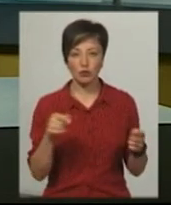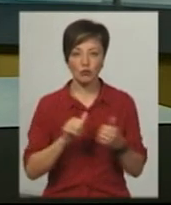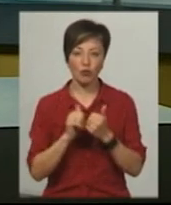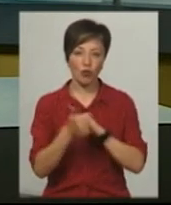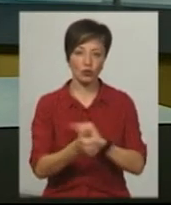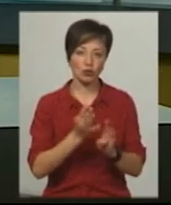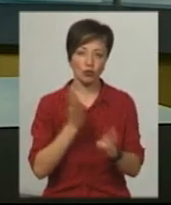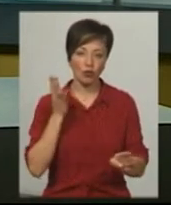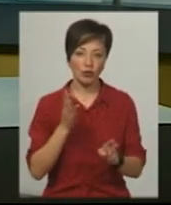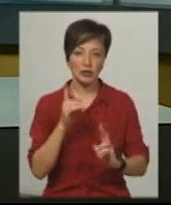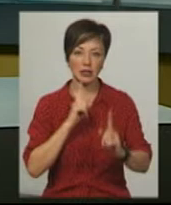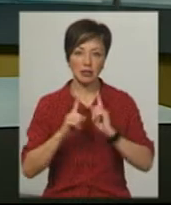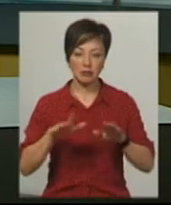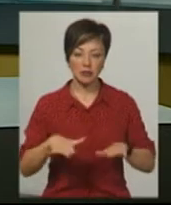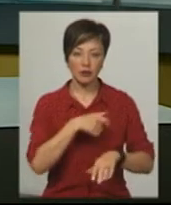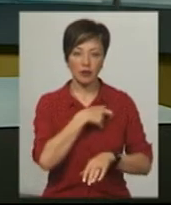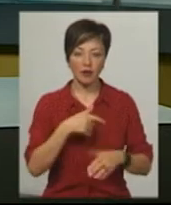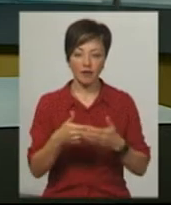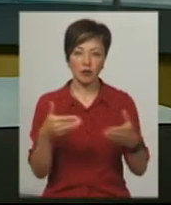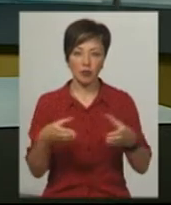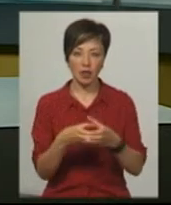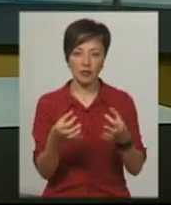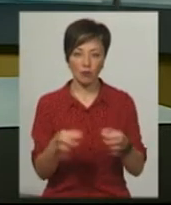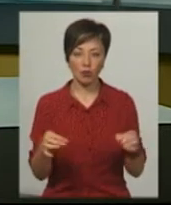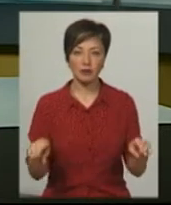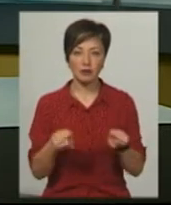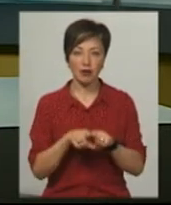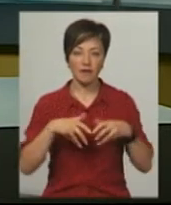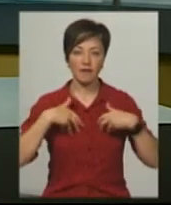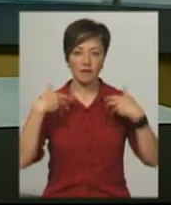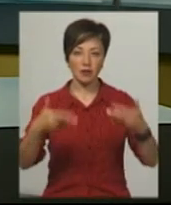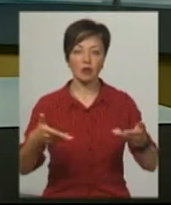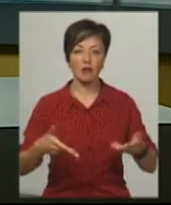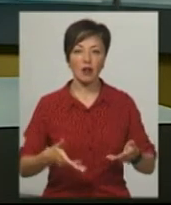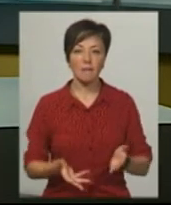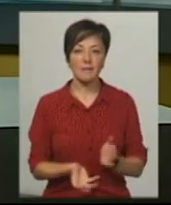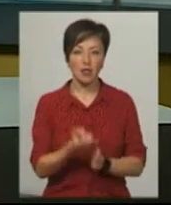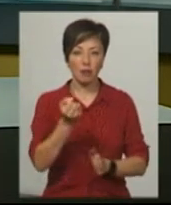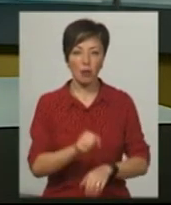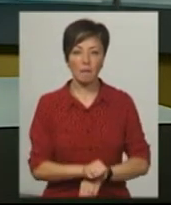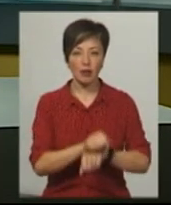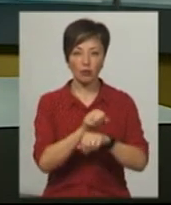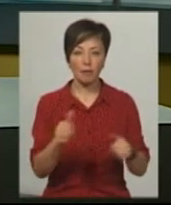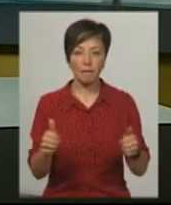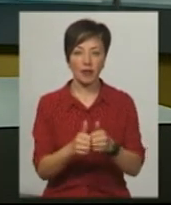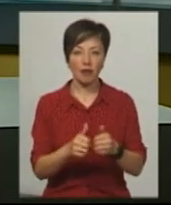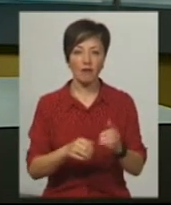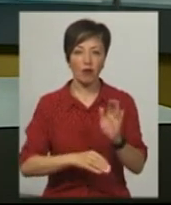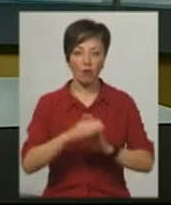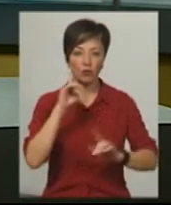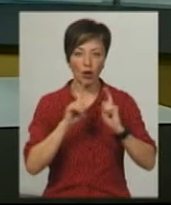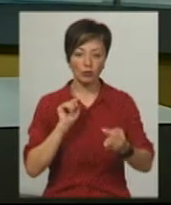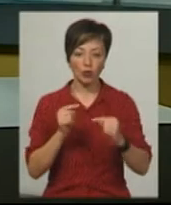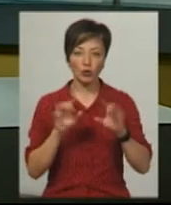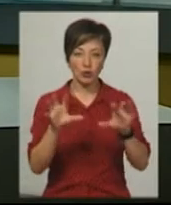місцеві депутати від Всеукраїнського об'єднання «Свобода». Таким чином вони висловили підтримку мітингуючим під Верховною Радою проти